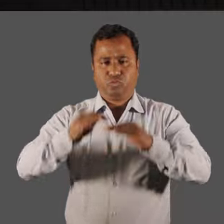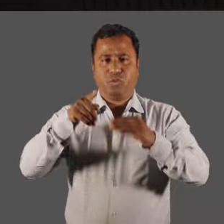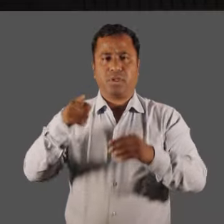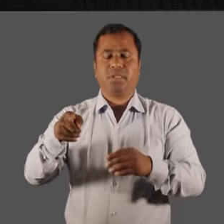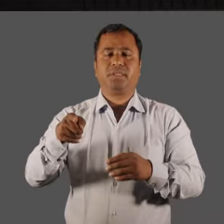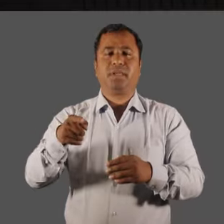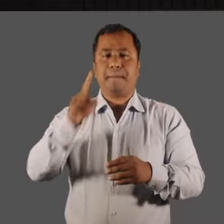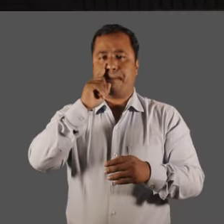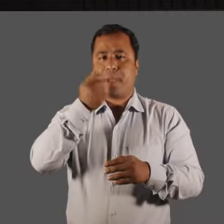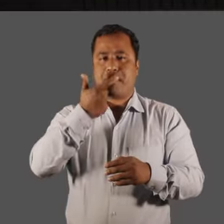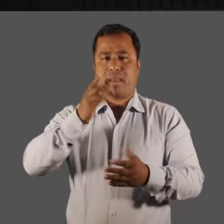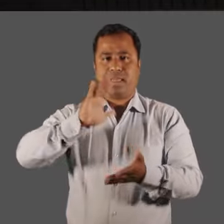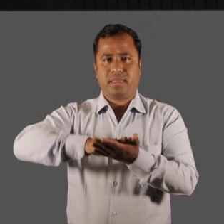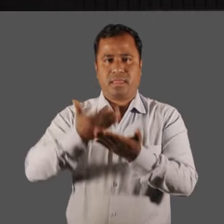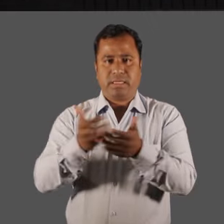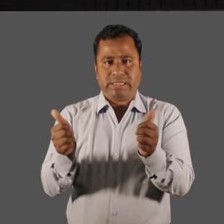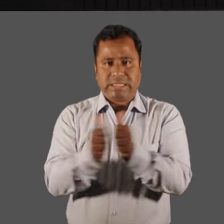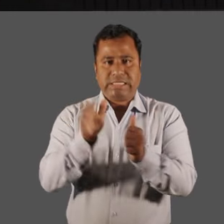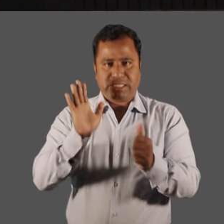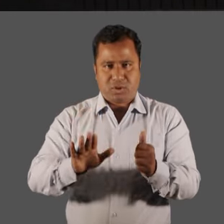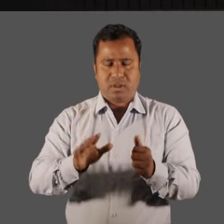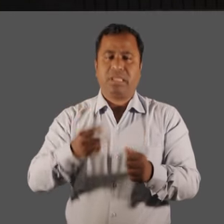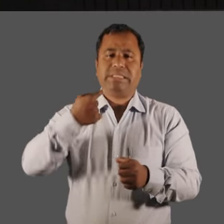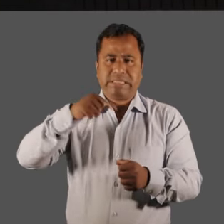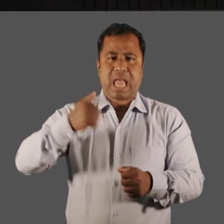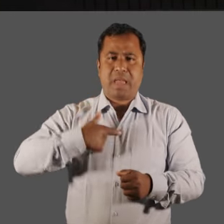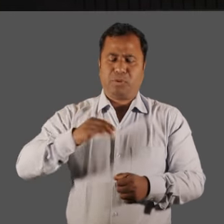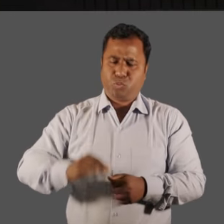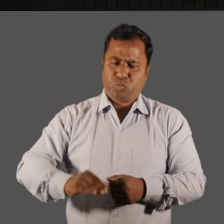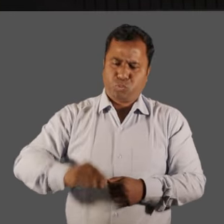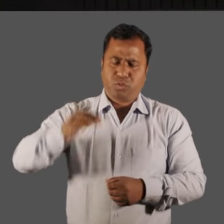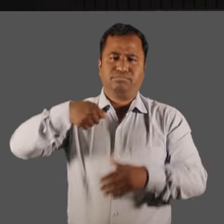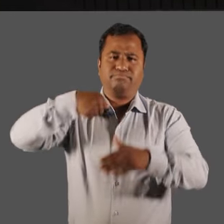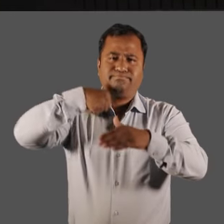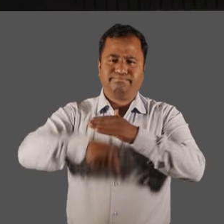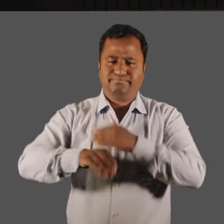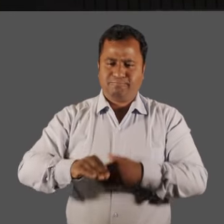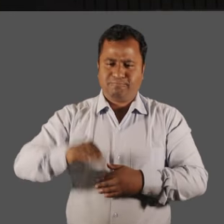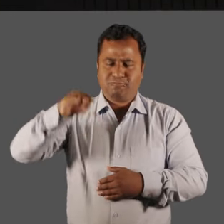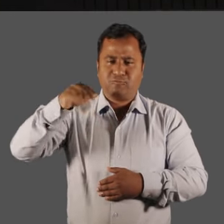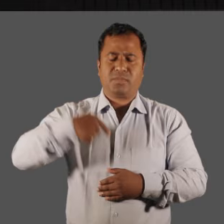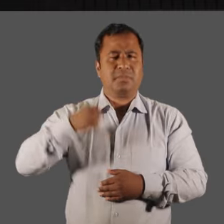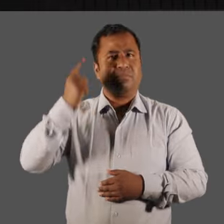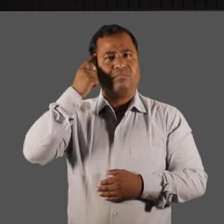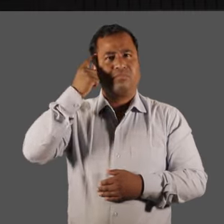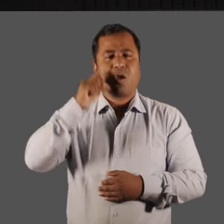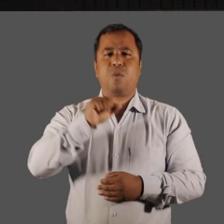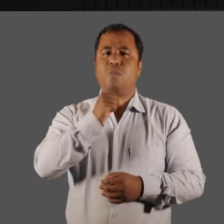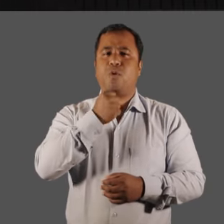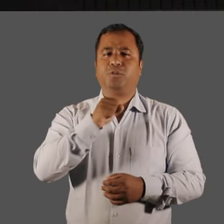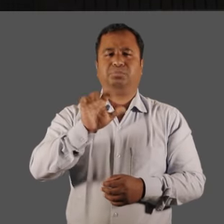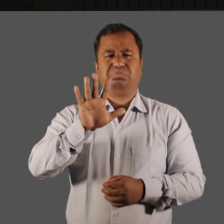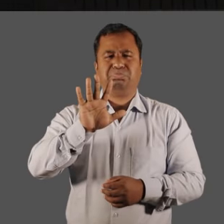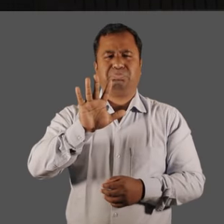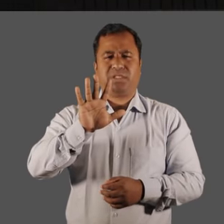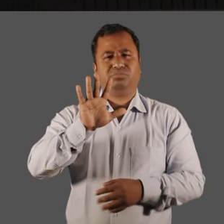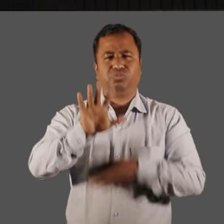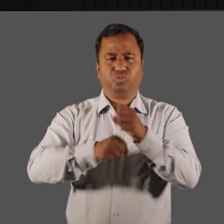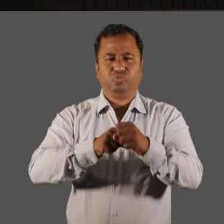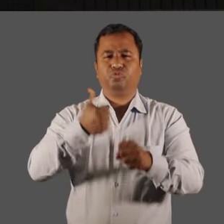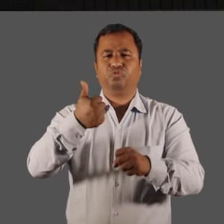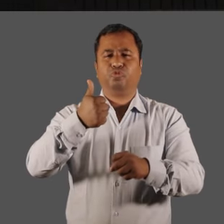কাজ করতে হয়েছিল? হ্যাঁ, একদম ছোট থেকে মানে আমি আমার মনে আছে আমি যখন ৫-৬ বছর বয়স হবে,